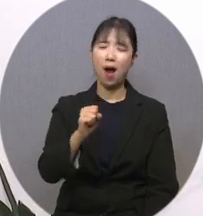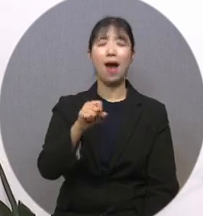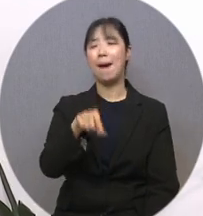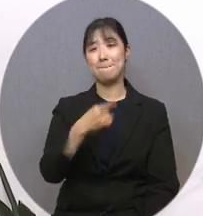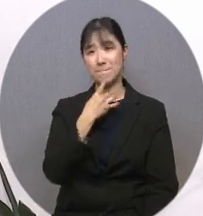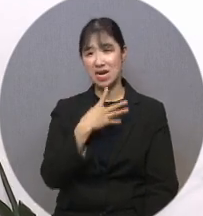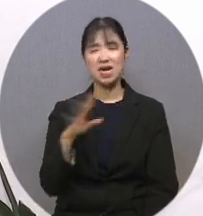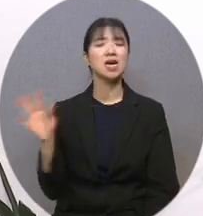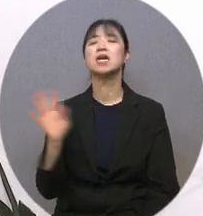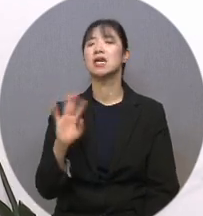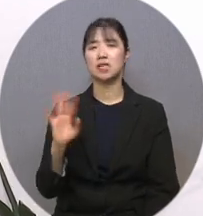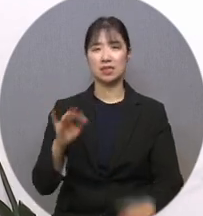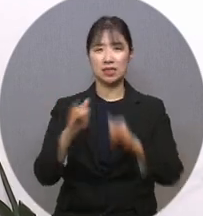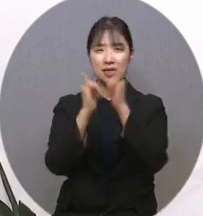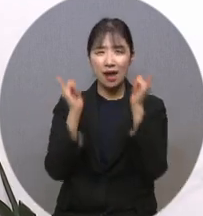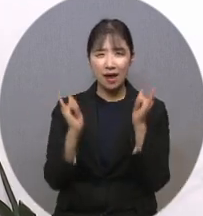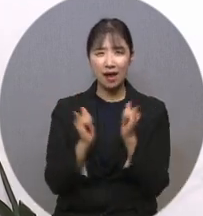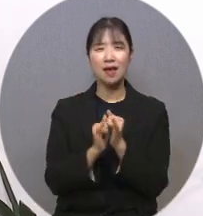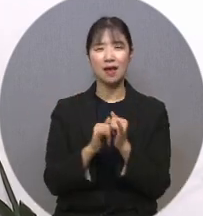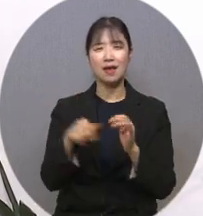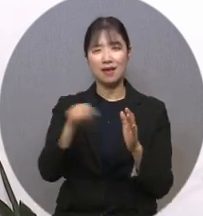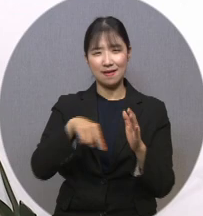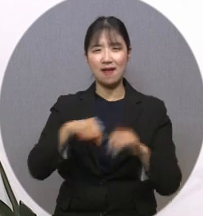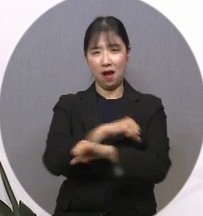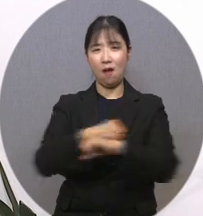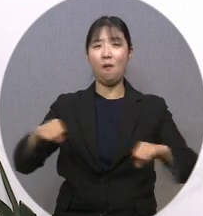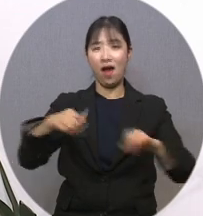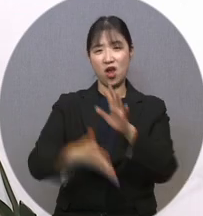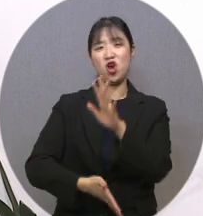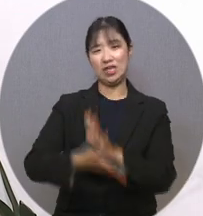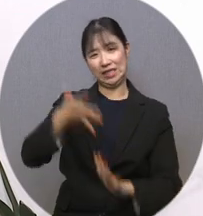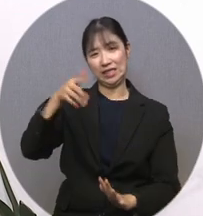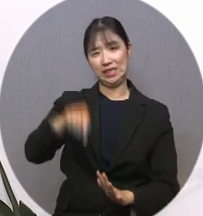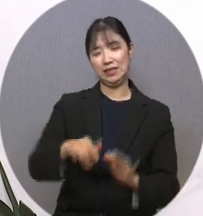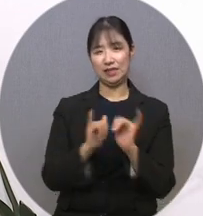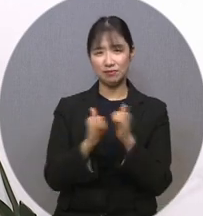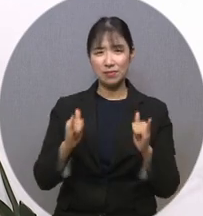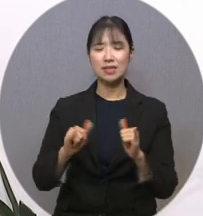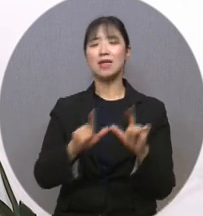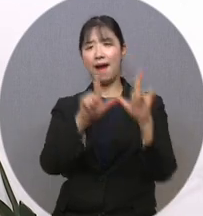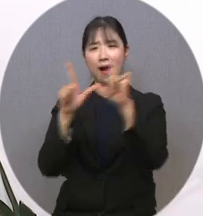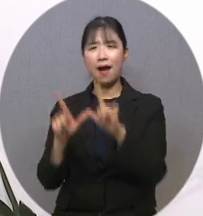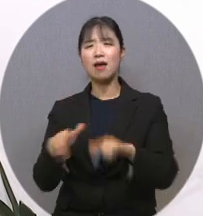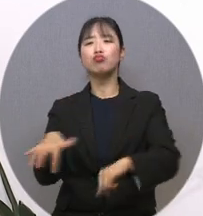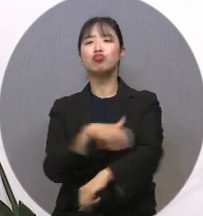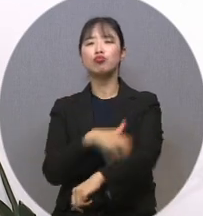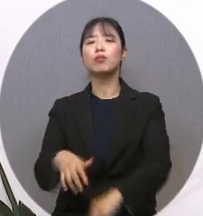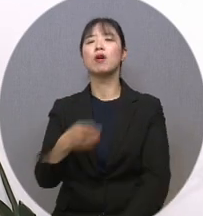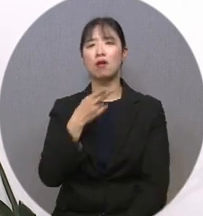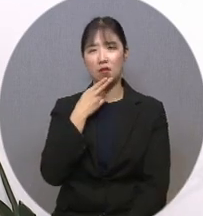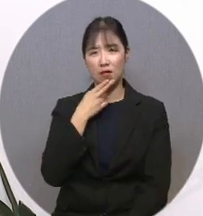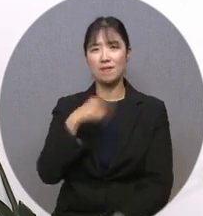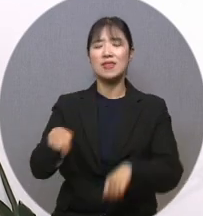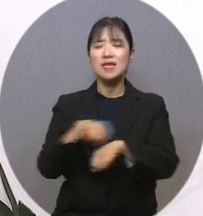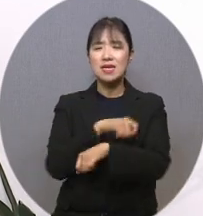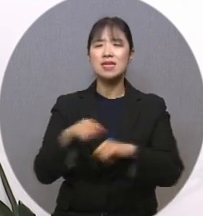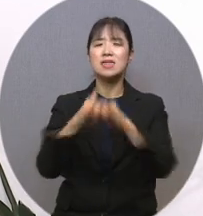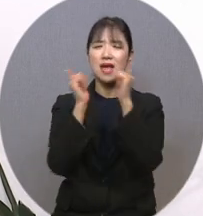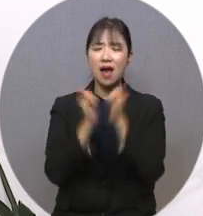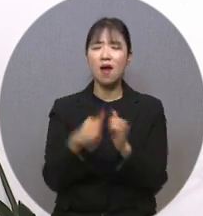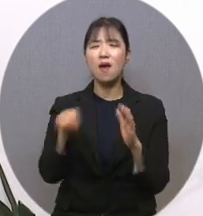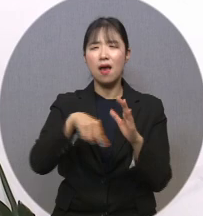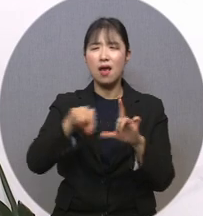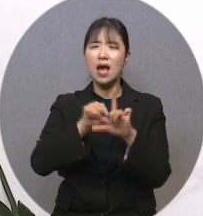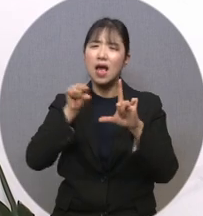아니라 사회 거기 대전 광역 시민들이 살아가는 데 있어서 불편함이 없도록, 특히 사회적 약자,